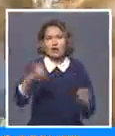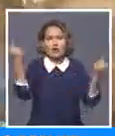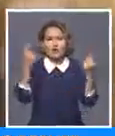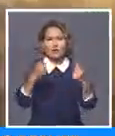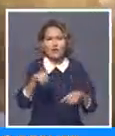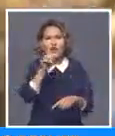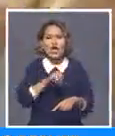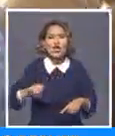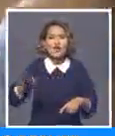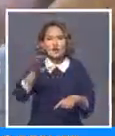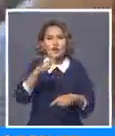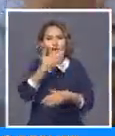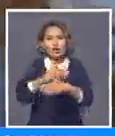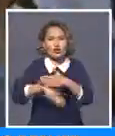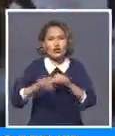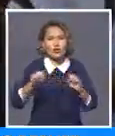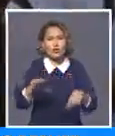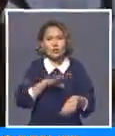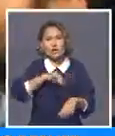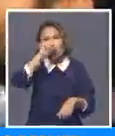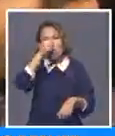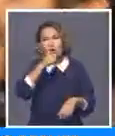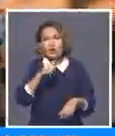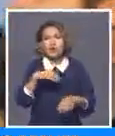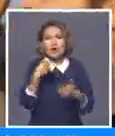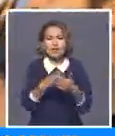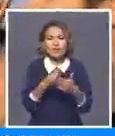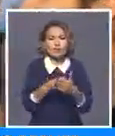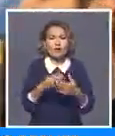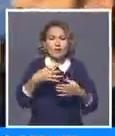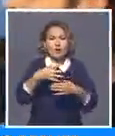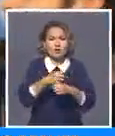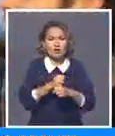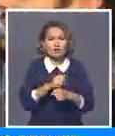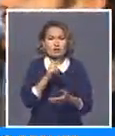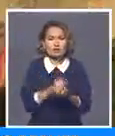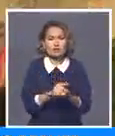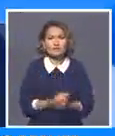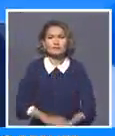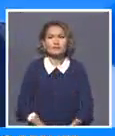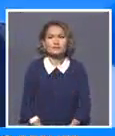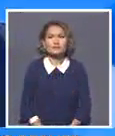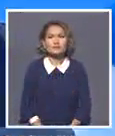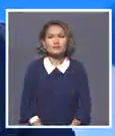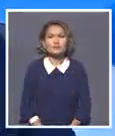еуродан шығуы мүмкін. Ал жаңа кредит алу үшін Грекия бюджеттік шығындарды азайтуға келісуі тиіс.